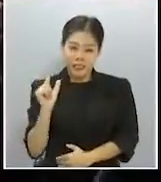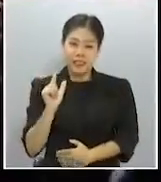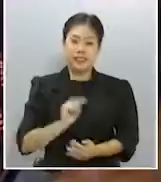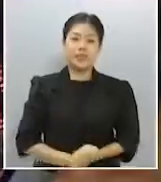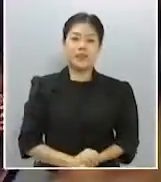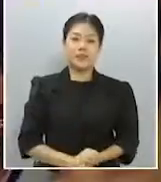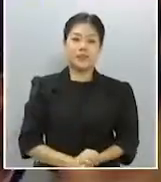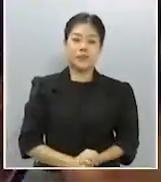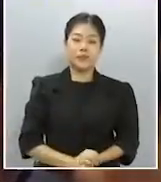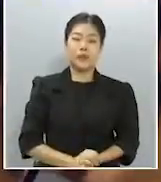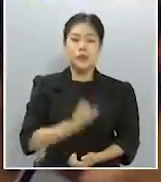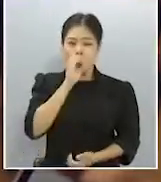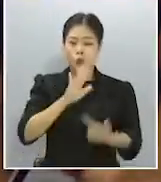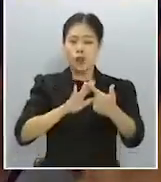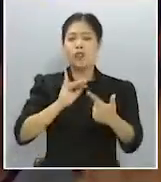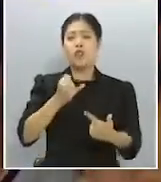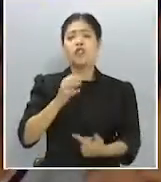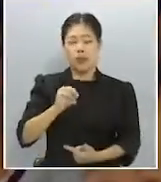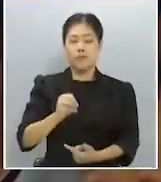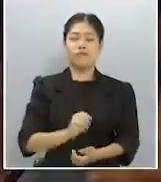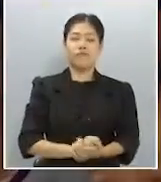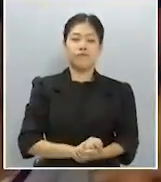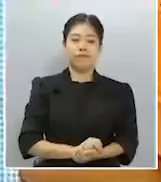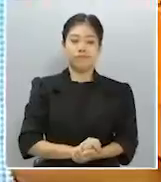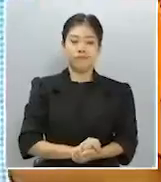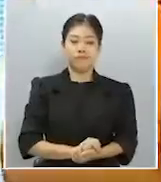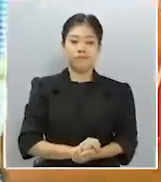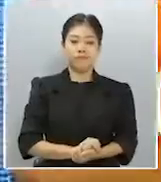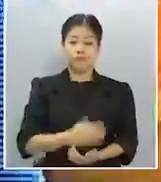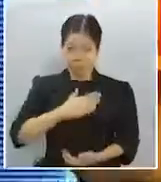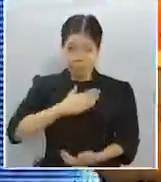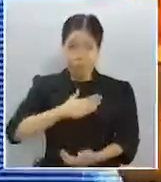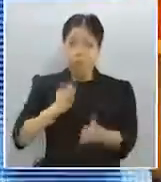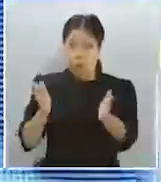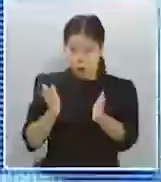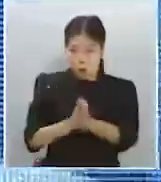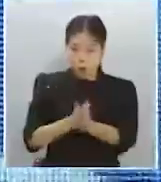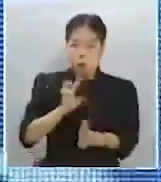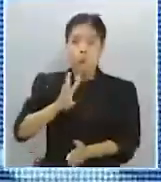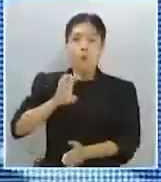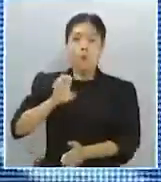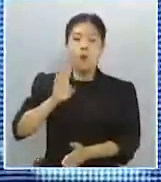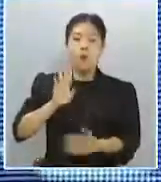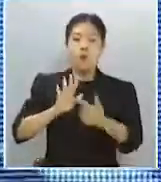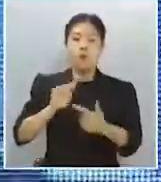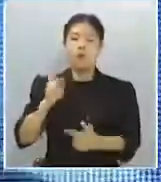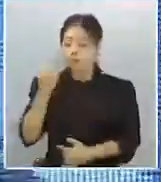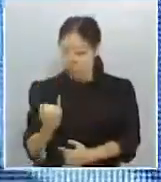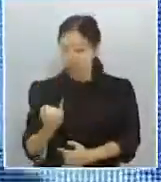2เจมส์ของเรามั่นใจจัดไปเจมส์มา ผมอยู่กับคุณวิบูลย์ทุกปีครับแล้วก็แพ้ทุกปีครับ